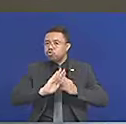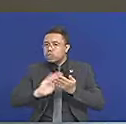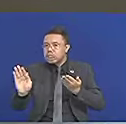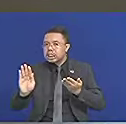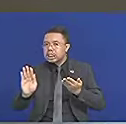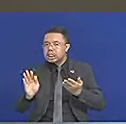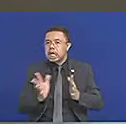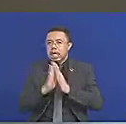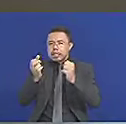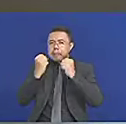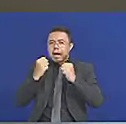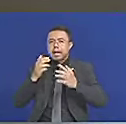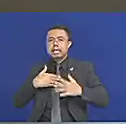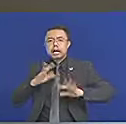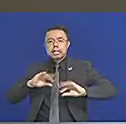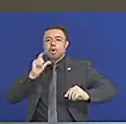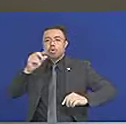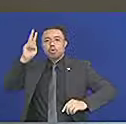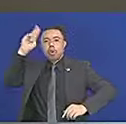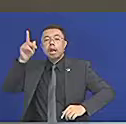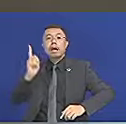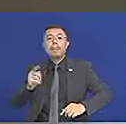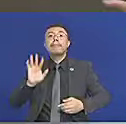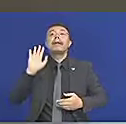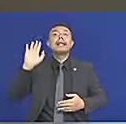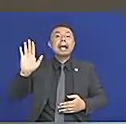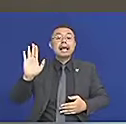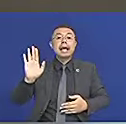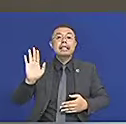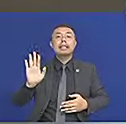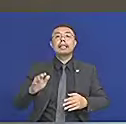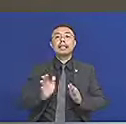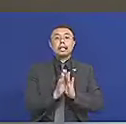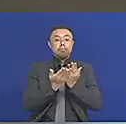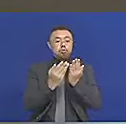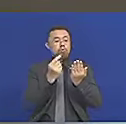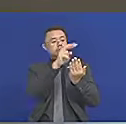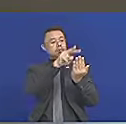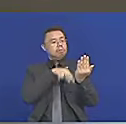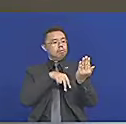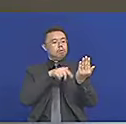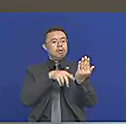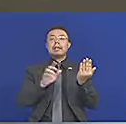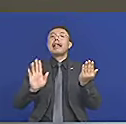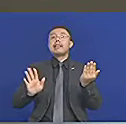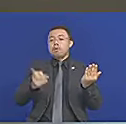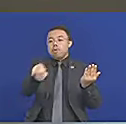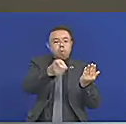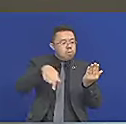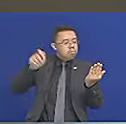Makin semangat saya kerja buat Tuhan. Karena nanti kan pembukuannya dibuka di sana.